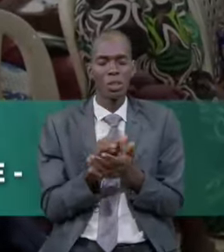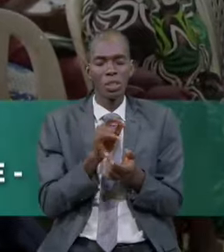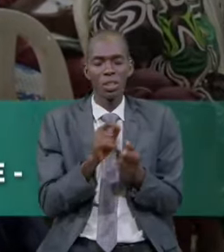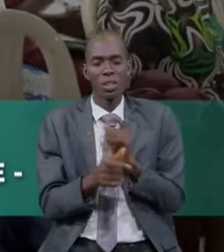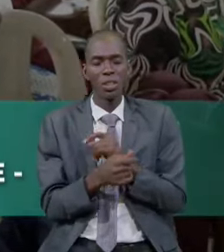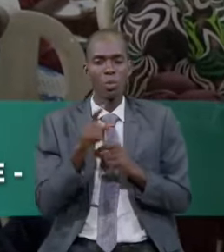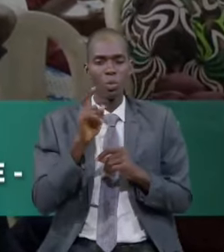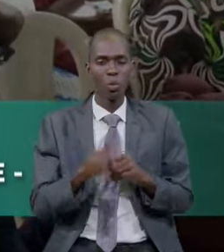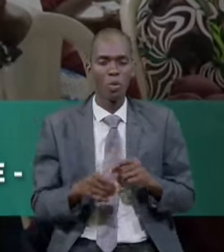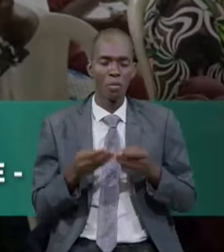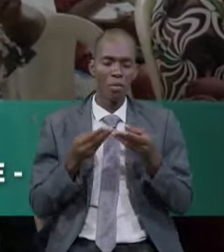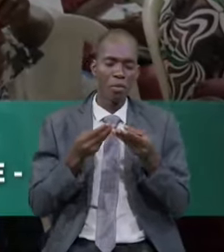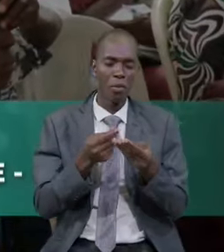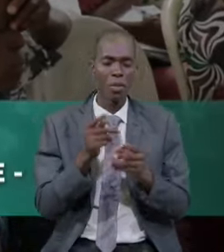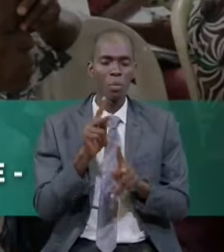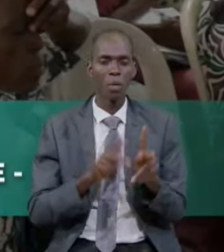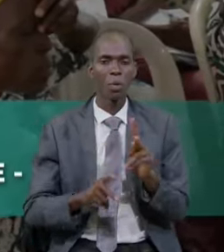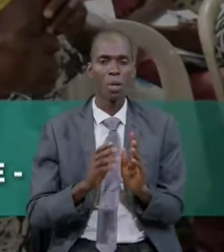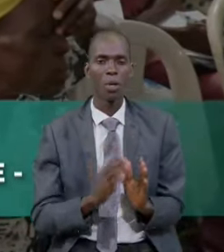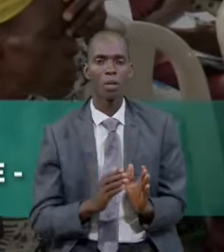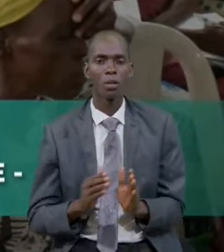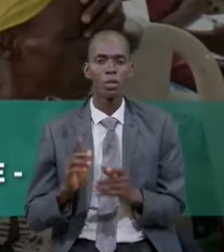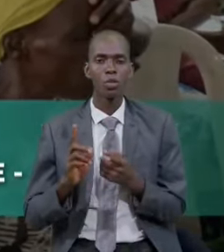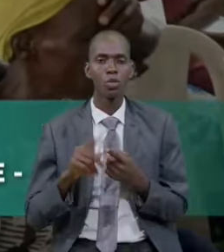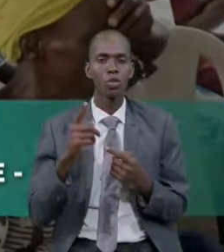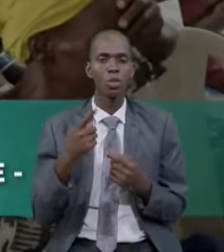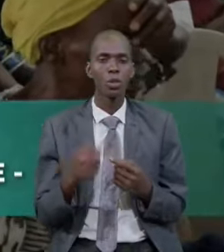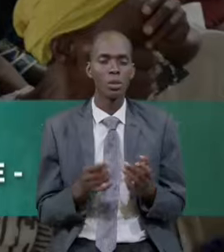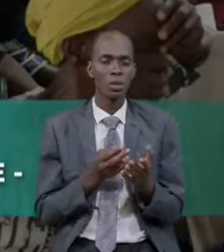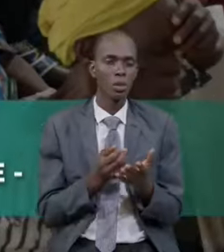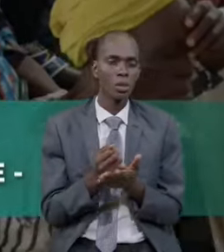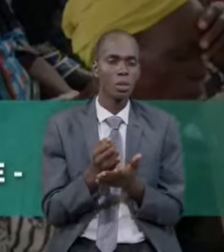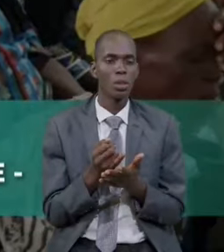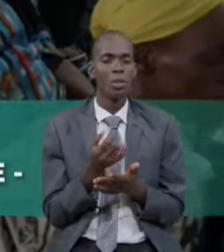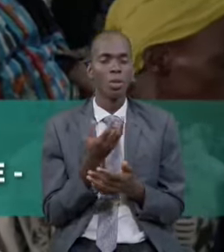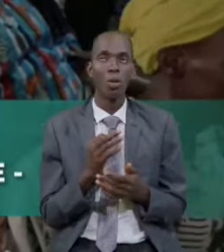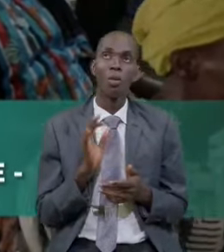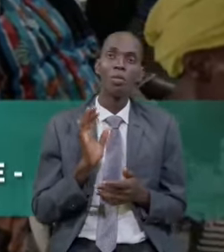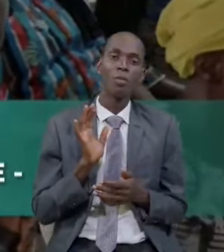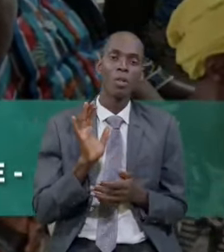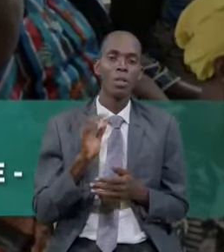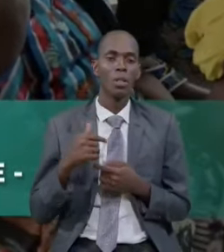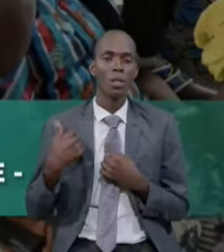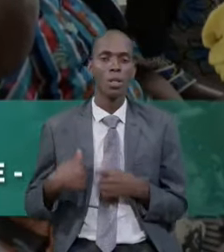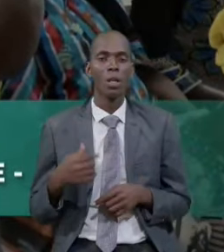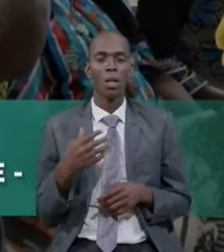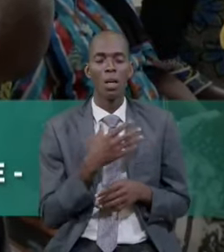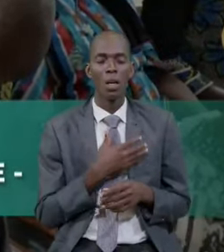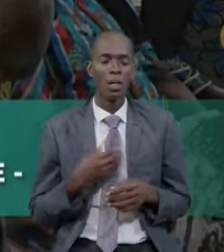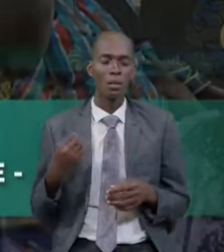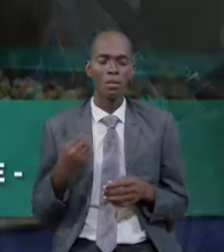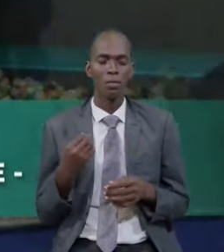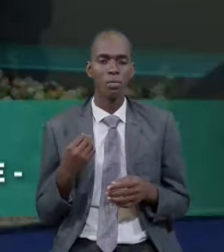peuple selon l'intégrité de son cœur. Et les